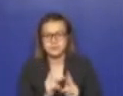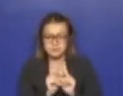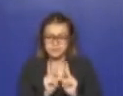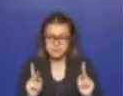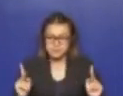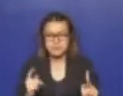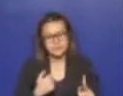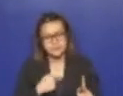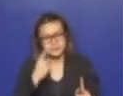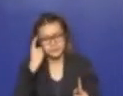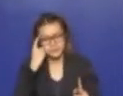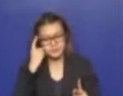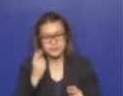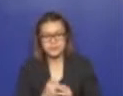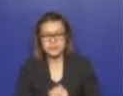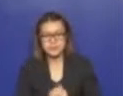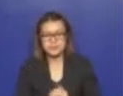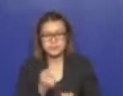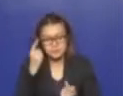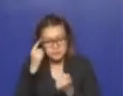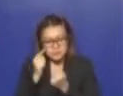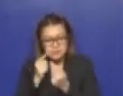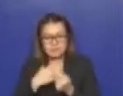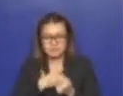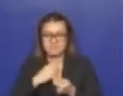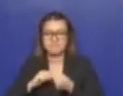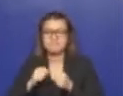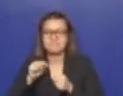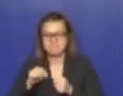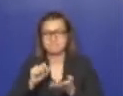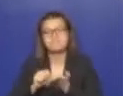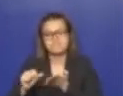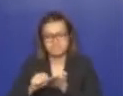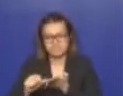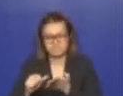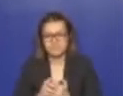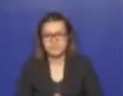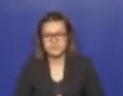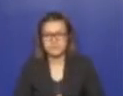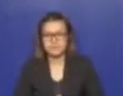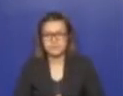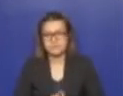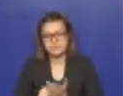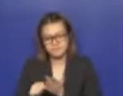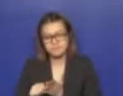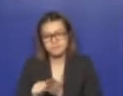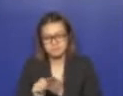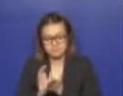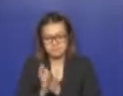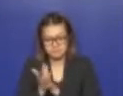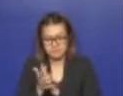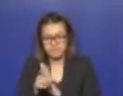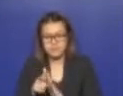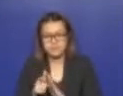ความประสงค์ที่จะแก้ไขปัญหาตรงนี้ให้เป็นรูปธรรมแล้ว